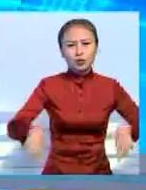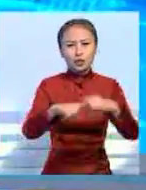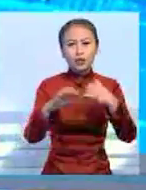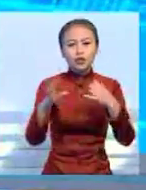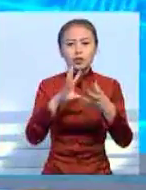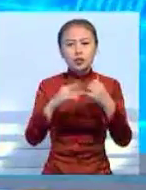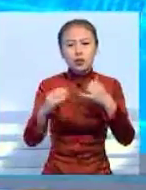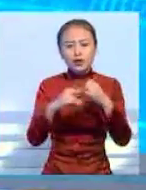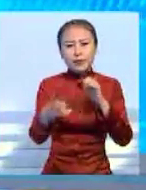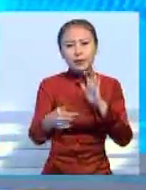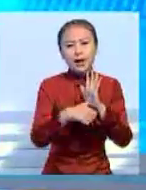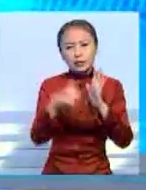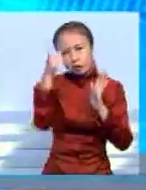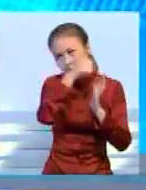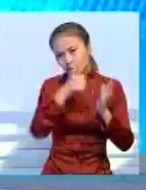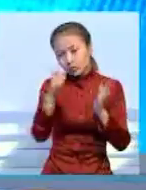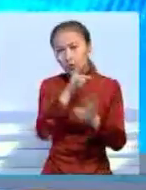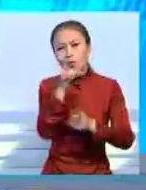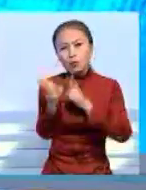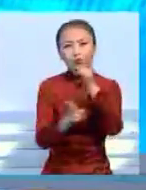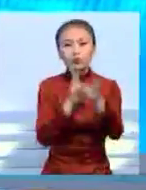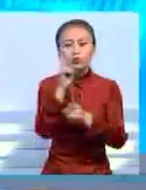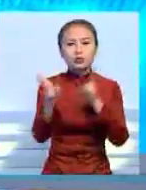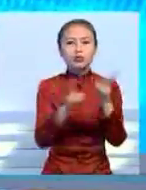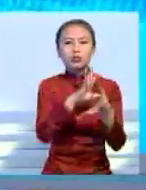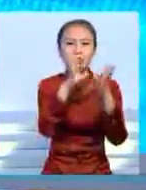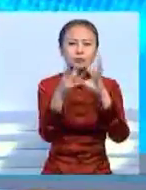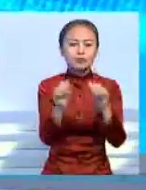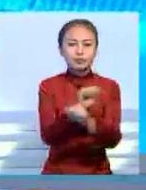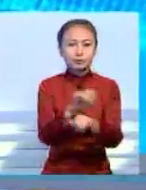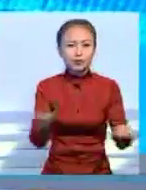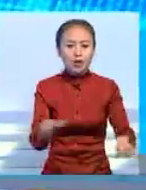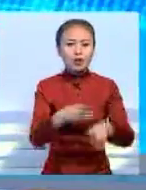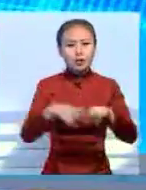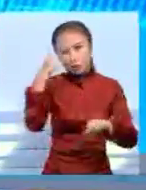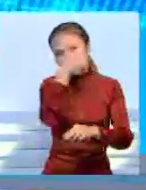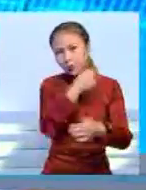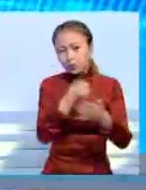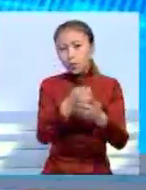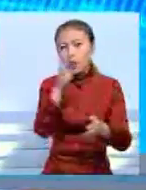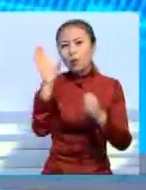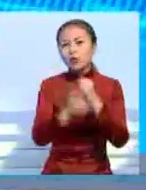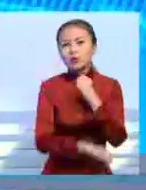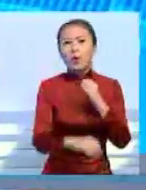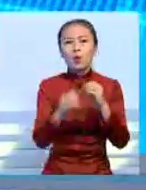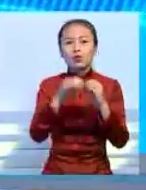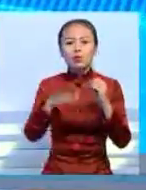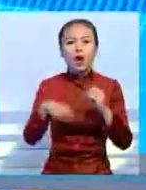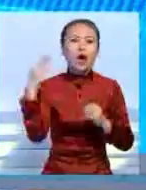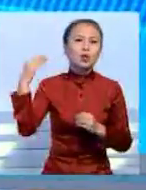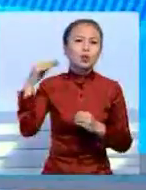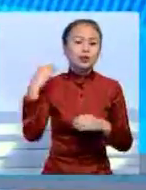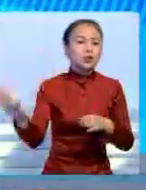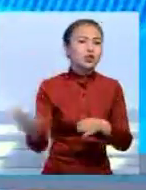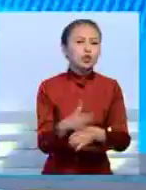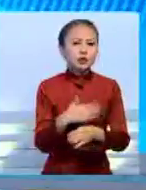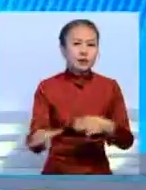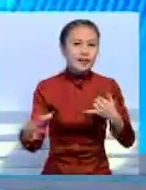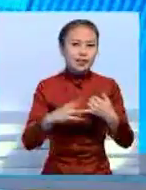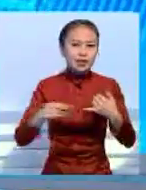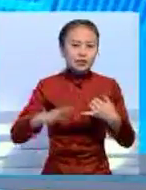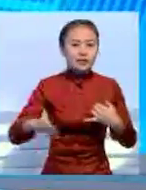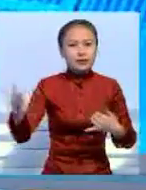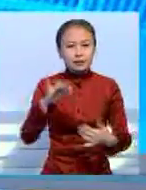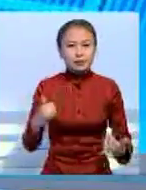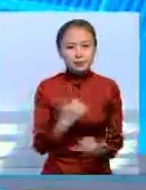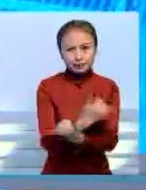биыл 2006 жылы өтініш жазғандарға таратылып жатыр. Жыл соңына дейін 10 мың ақтөбелік жеке жер теліміне